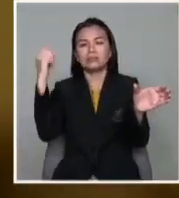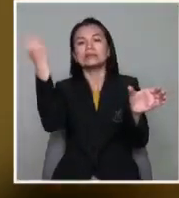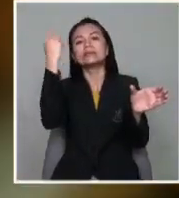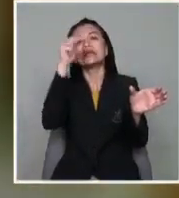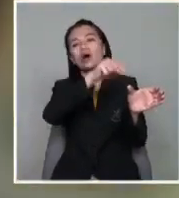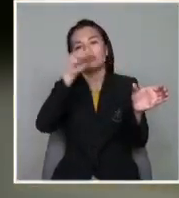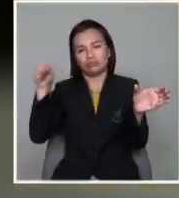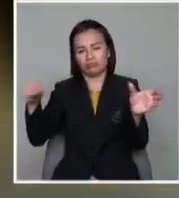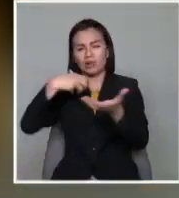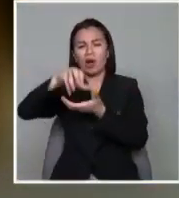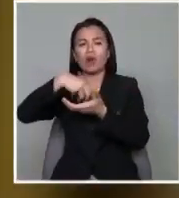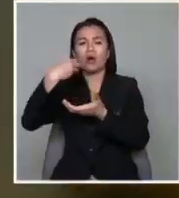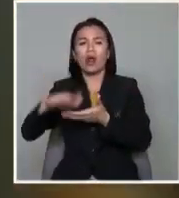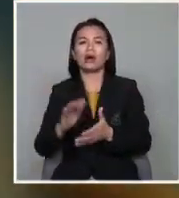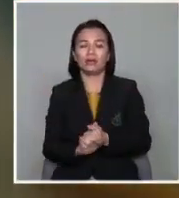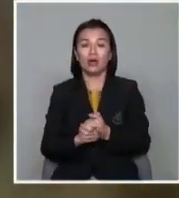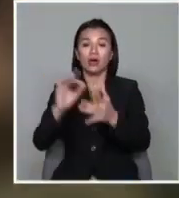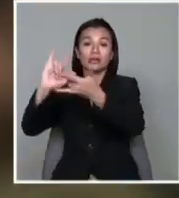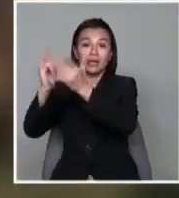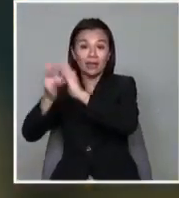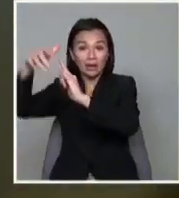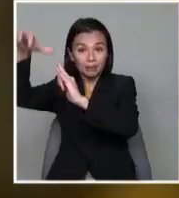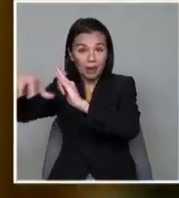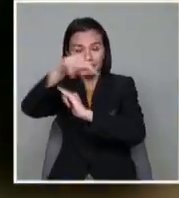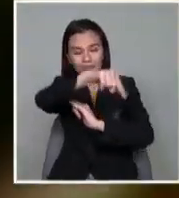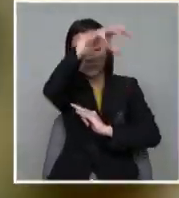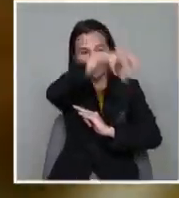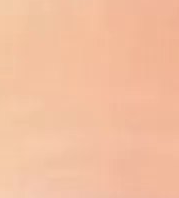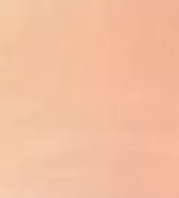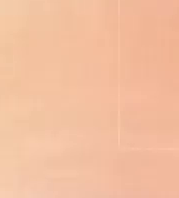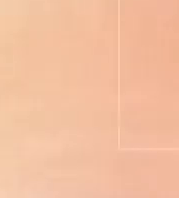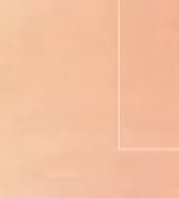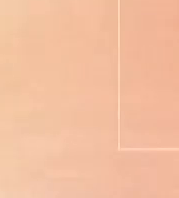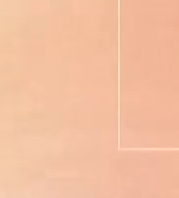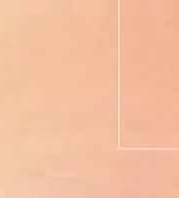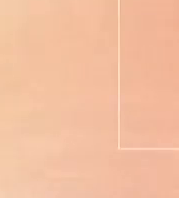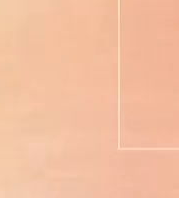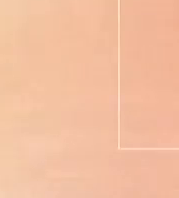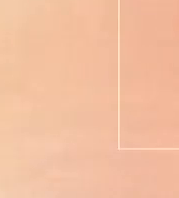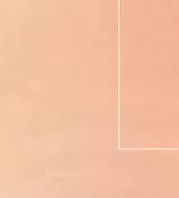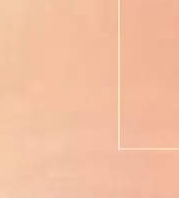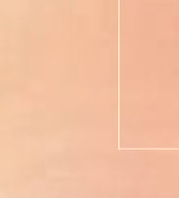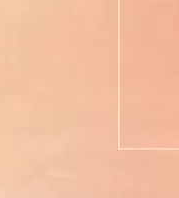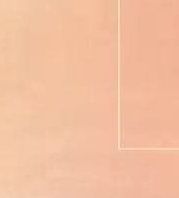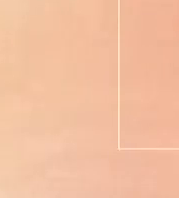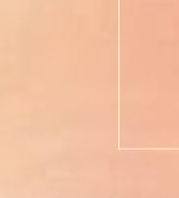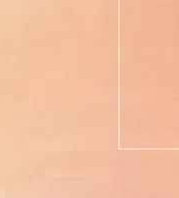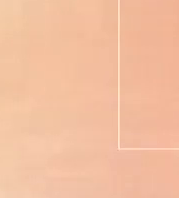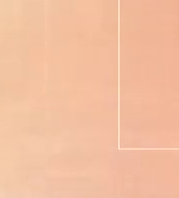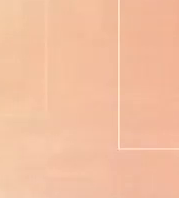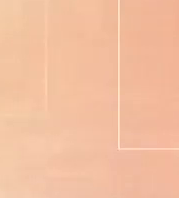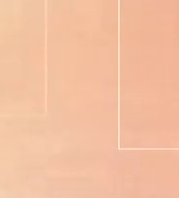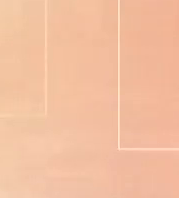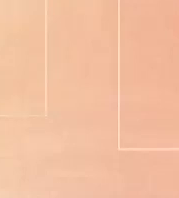วีสินบอกก่อนหน้านี้ก็ทราบชื่อแล้วก็คือเซ็นทรัลกับแหลมทองนั่นเองครับ ค่ะก ็ขอบคุณที่ติดตาม KNN ช่อง16นะครับ